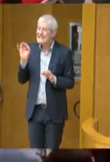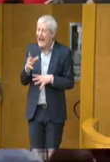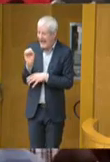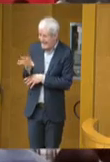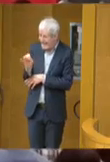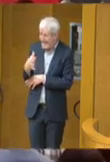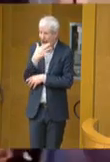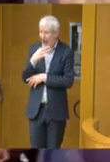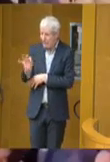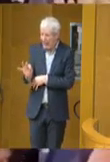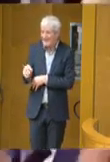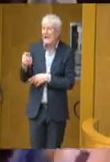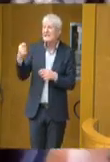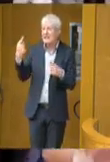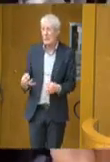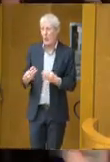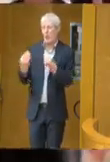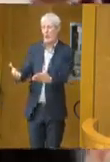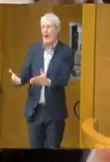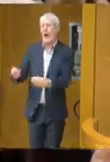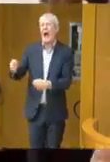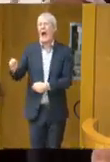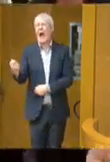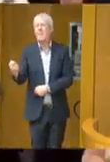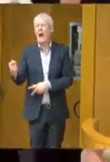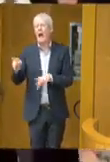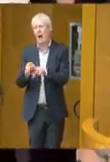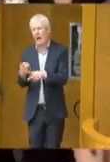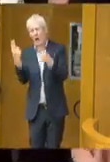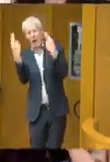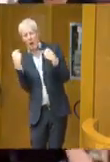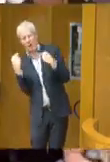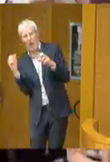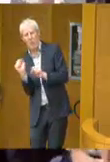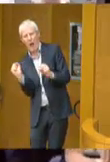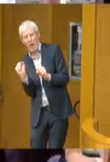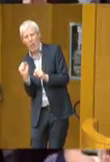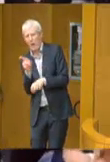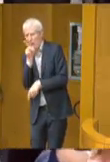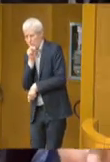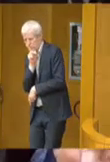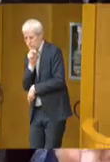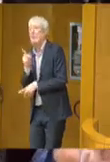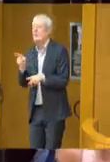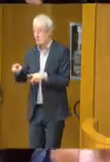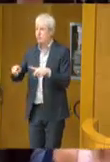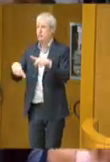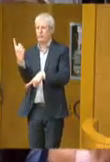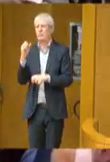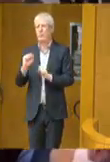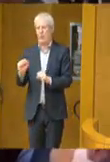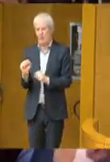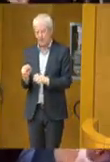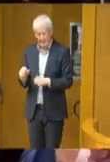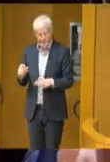gente, la si fornirebbe di un'arma contro la rassegnazione, la paura e l'omertà. Da qui l'idea di provare a